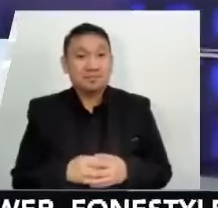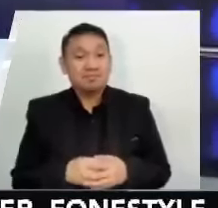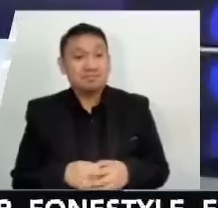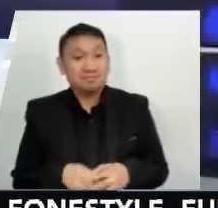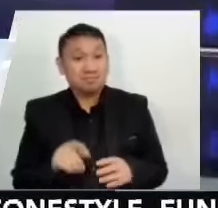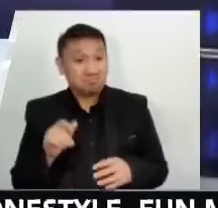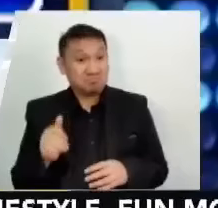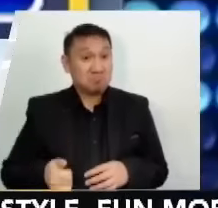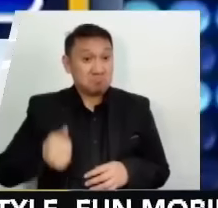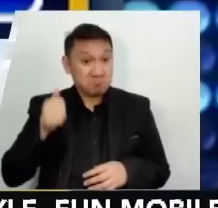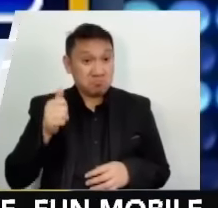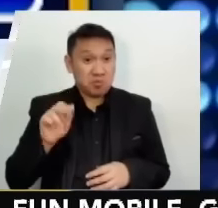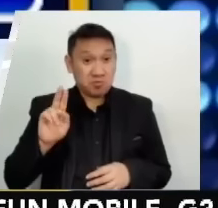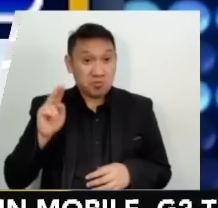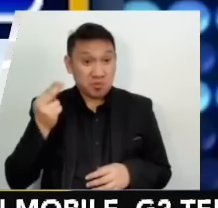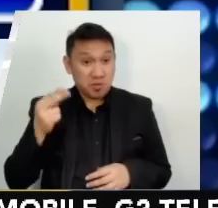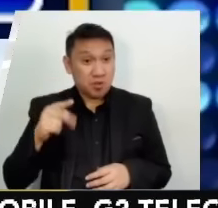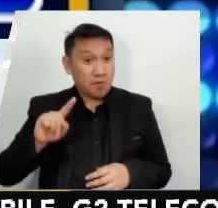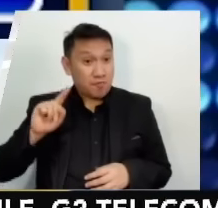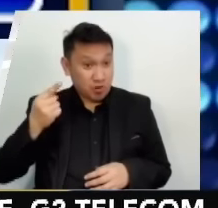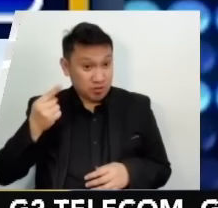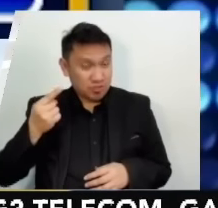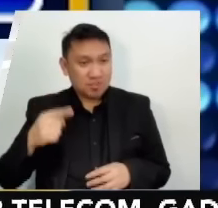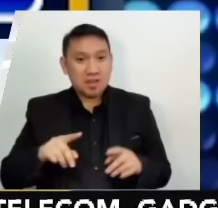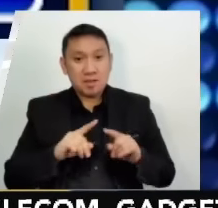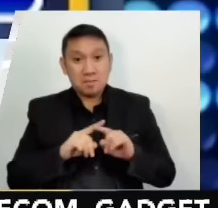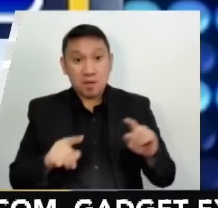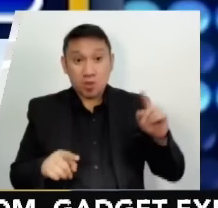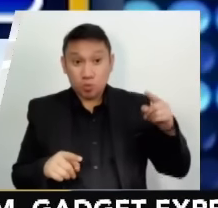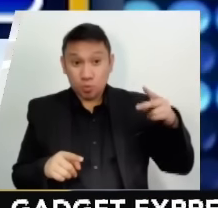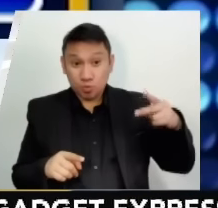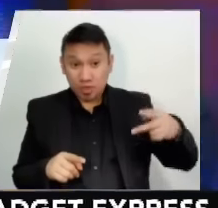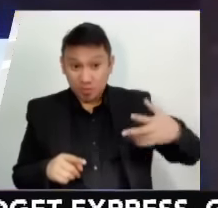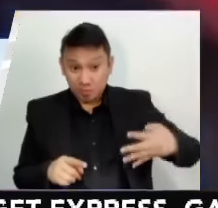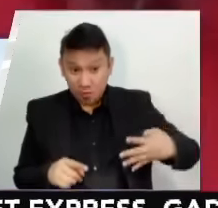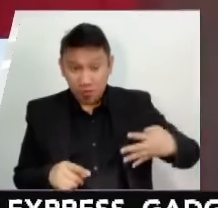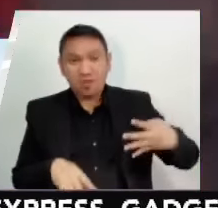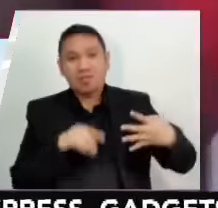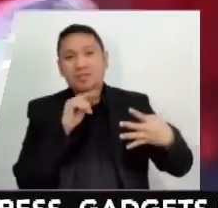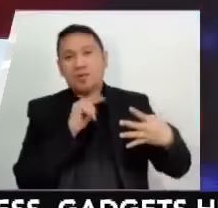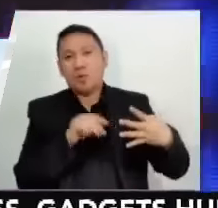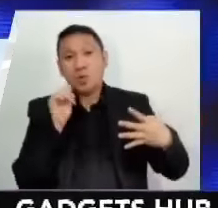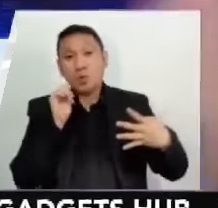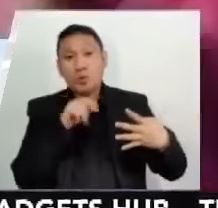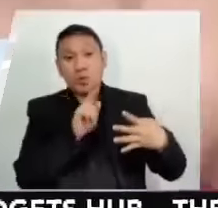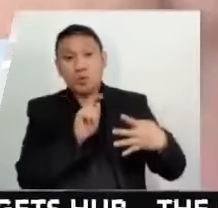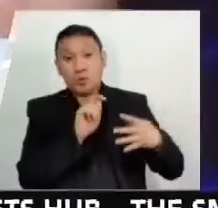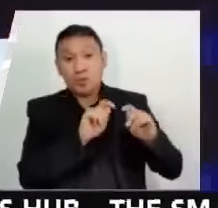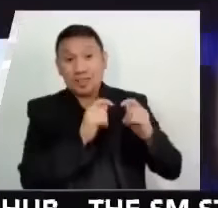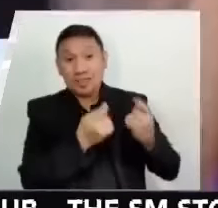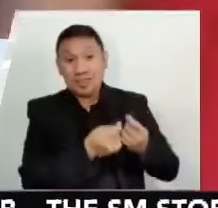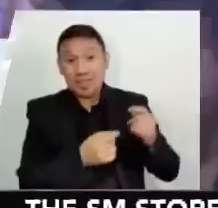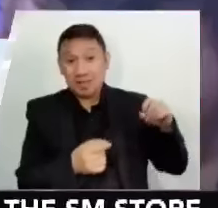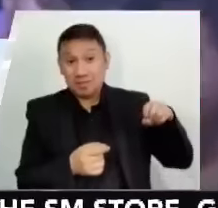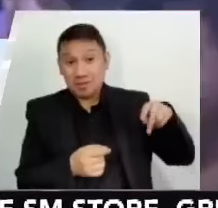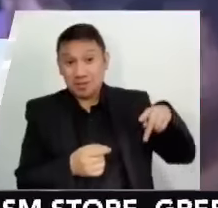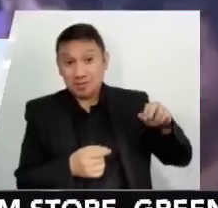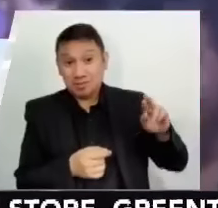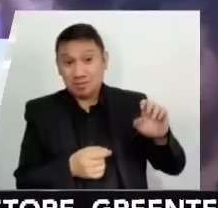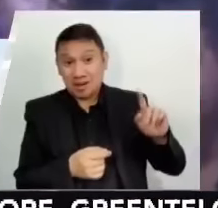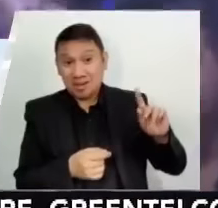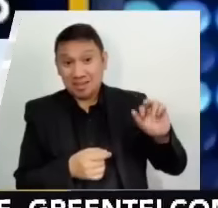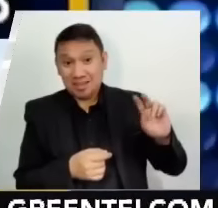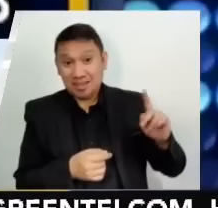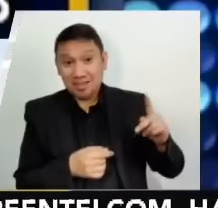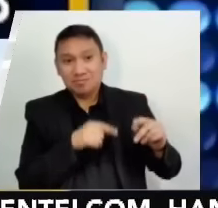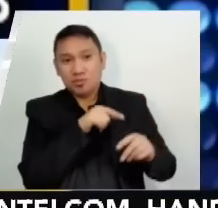first round pero sa rounds two 3 and 4 landslide ang panalo ng team Sparkly host nakuha rin ng sparkle girls ang